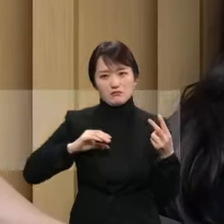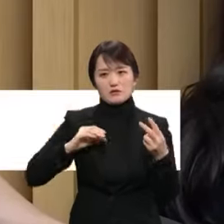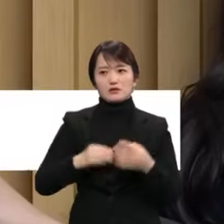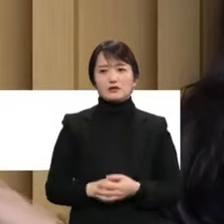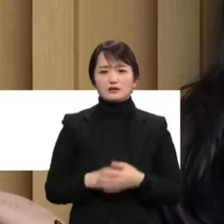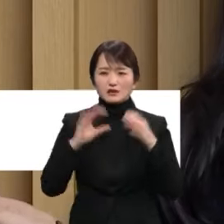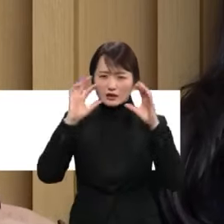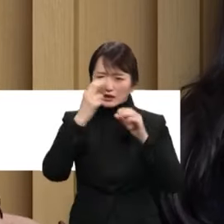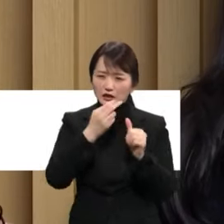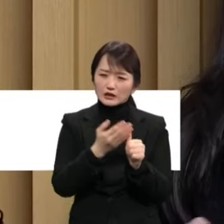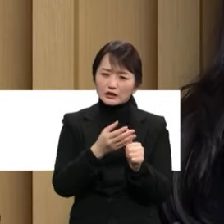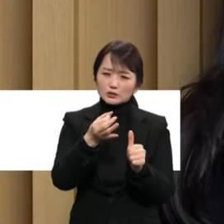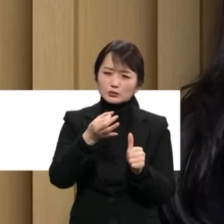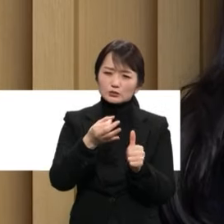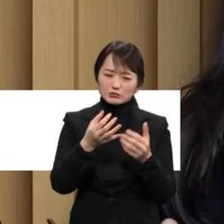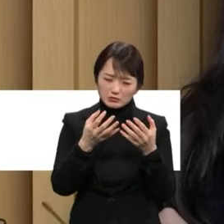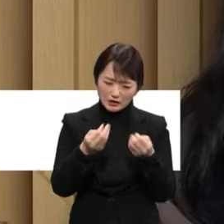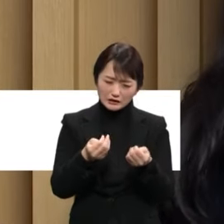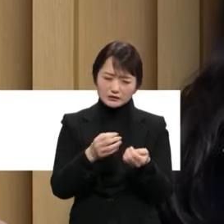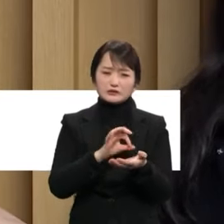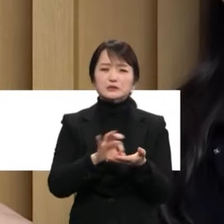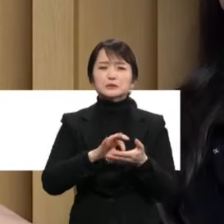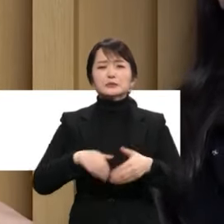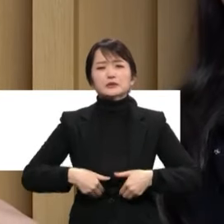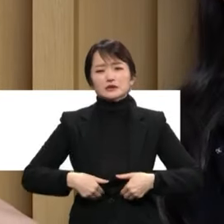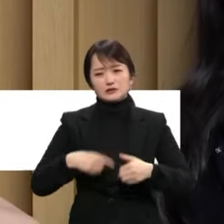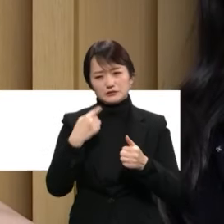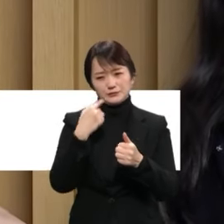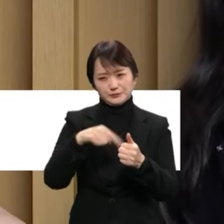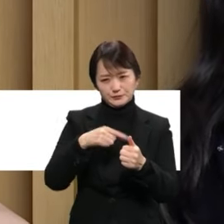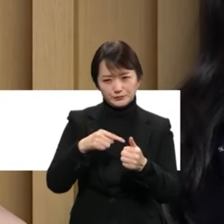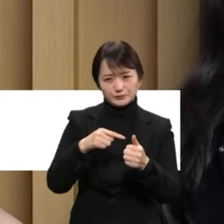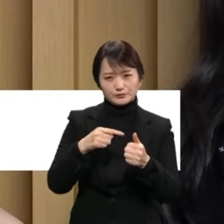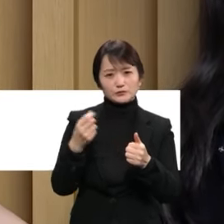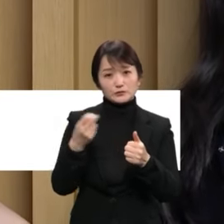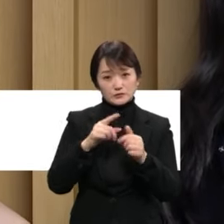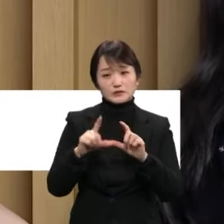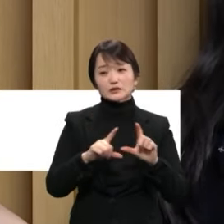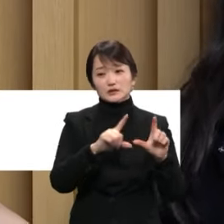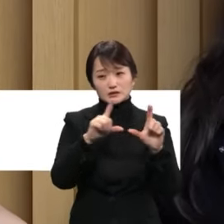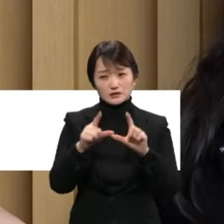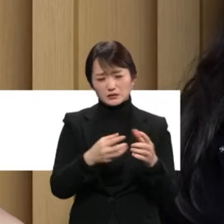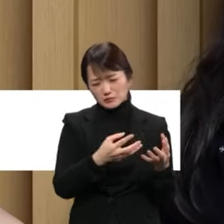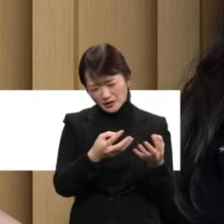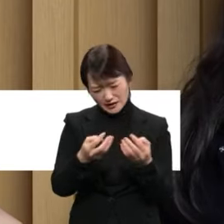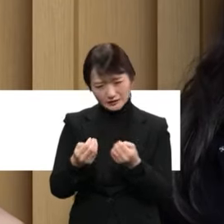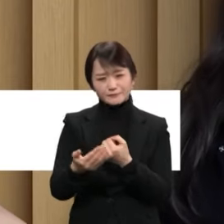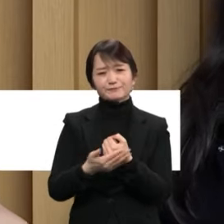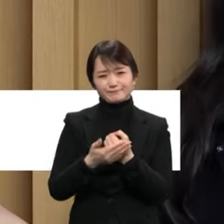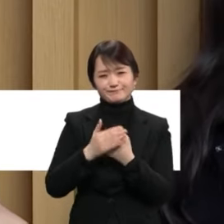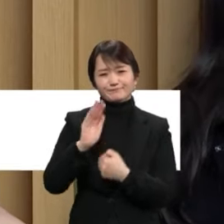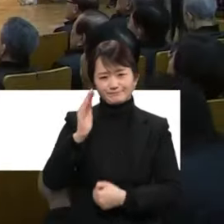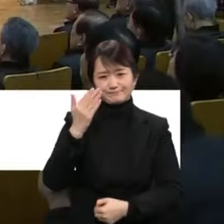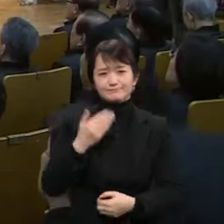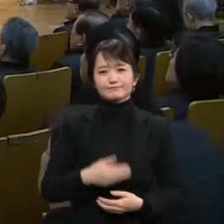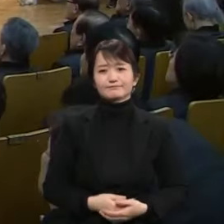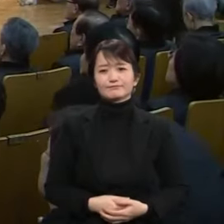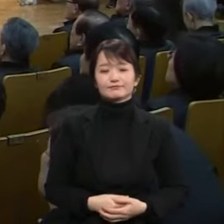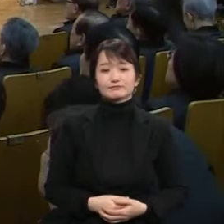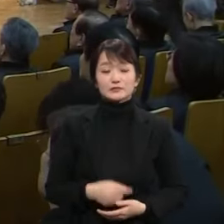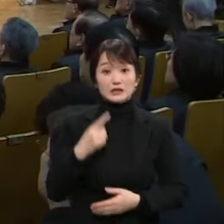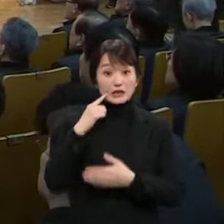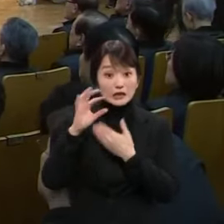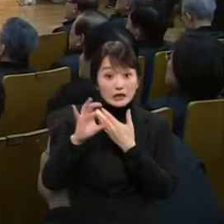키우는데 금전적으로 많이 힘든 세상이잖아요 교육이나 뭐 생활하는데 큰 도움이 될 거라고 생각합니다